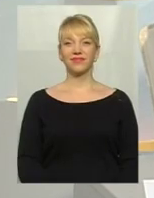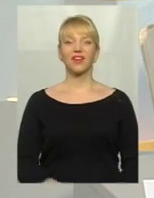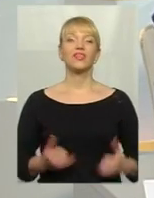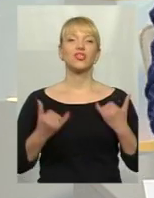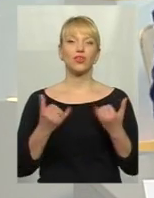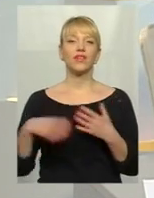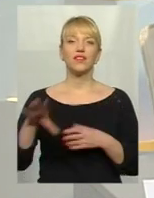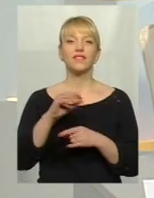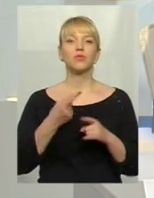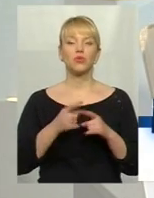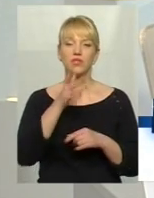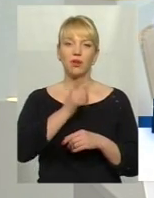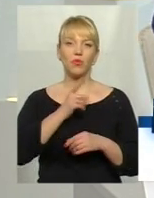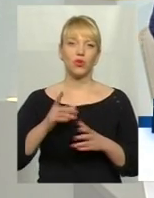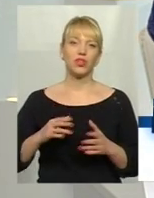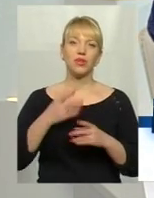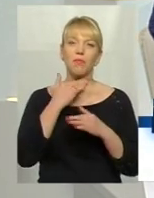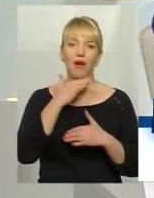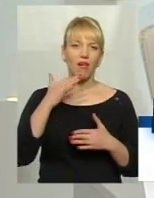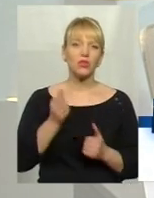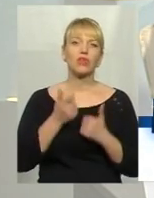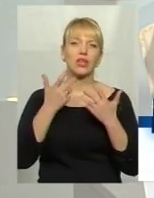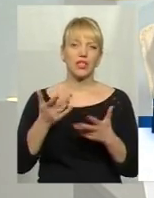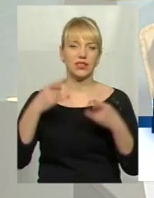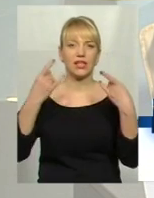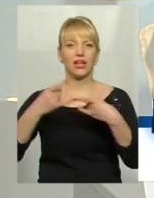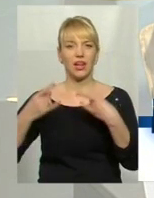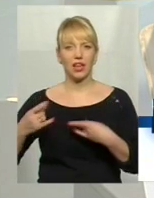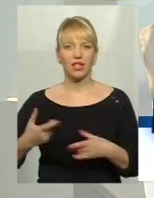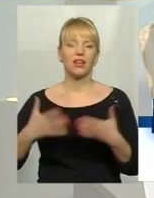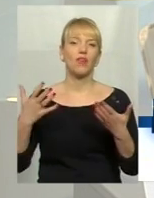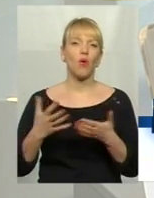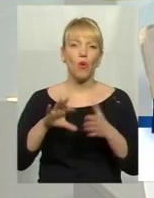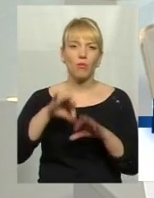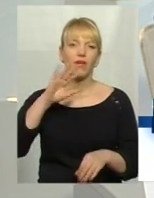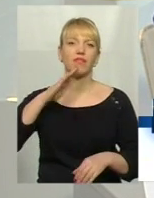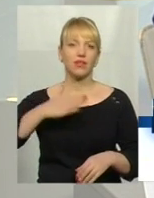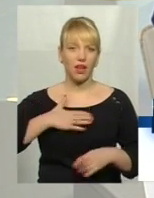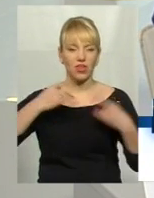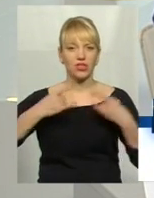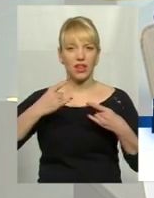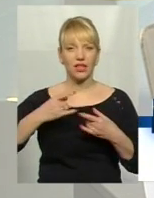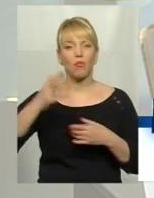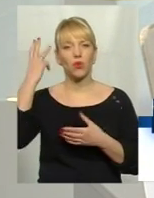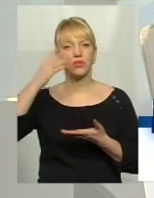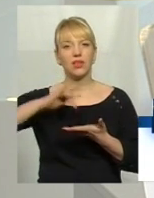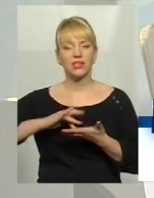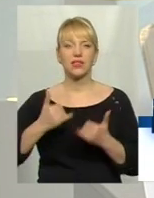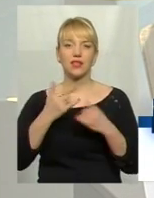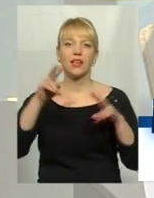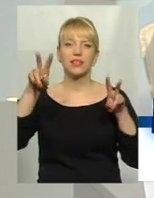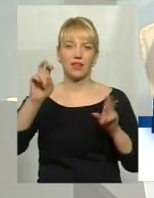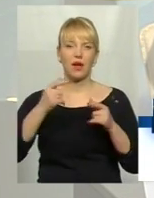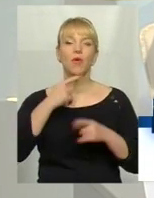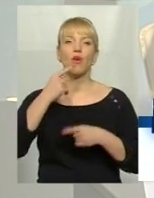мої шанування усім, хто у цій порі серед чималої кількості телеканалів обрав саме Поділля Центр. На часі тема, і нині ми говоримо